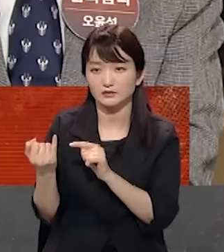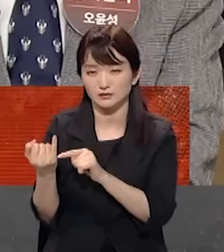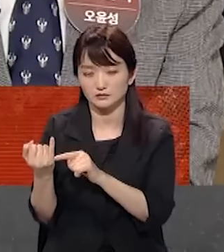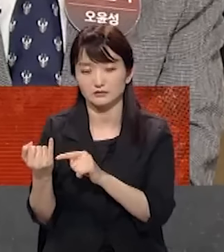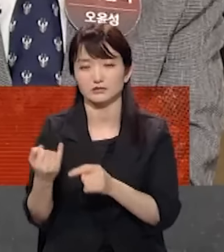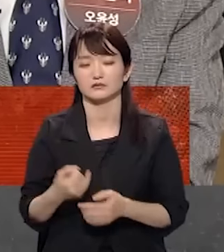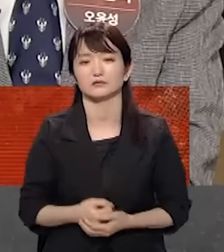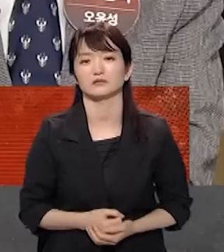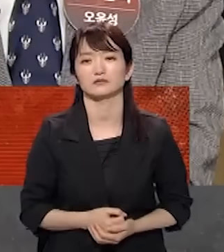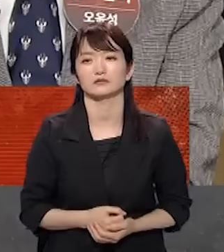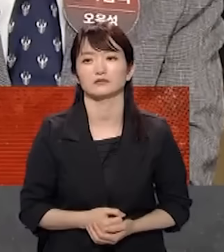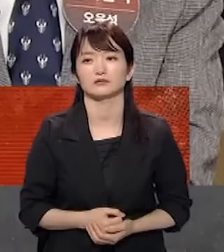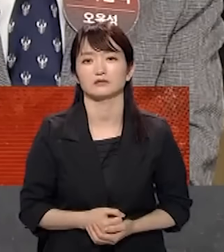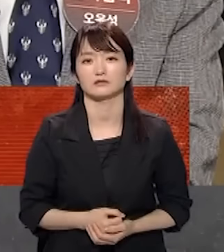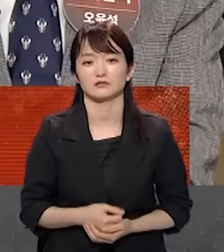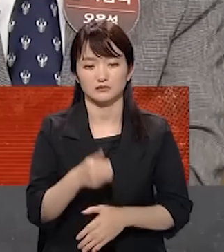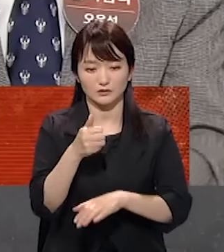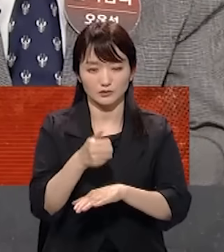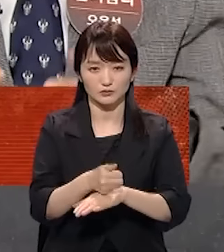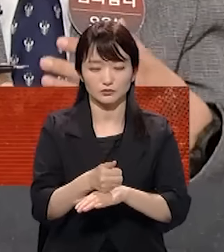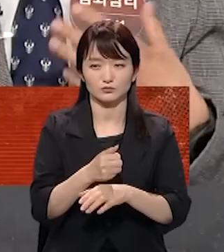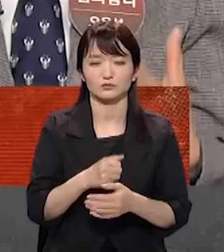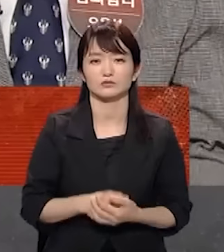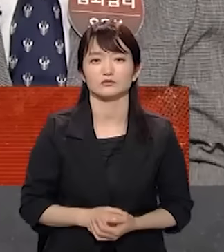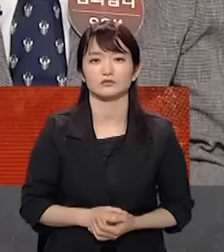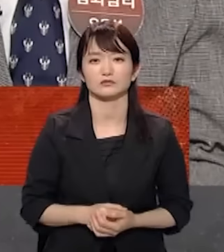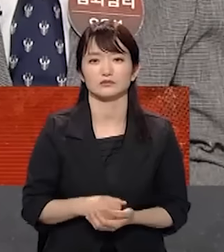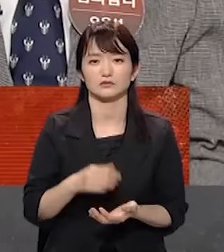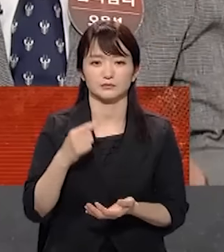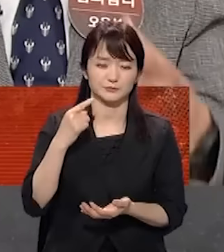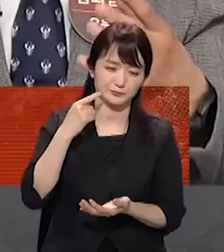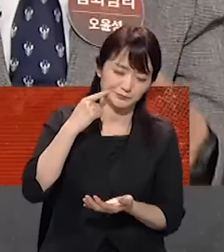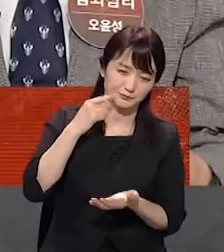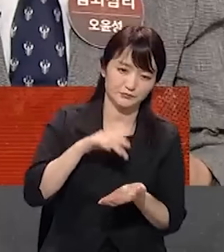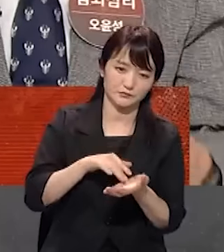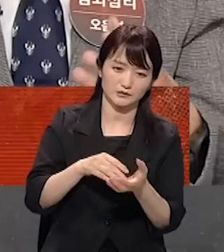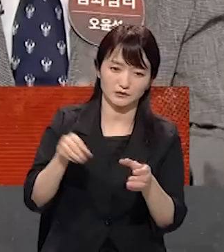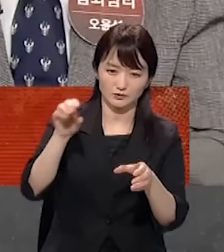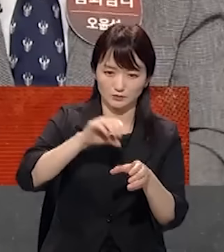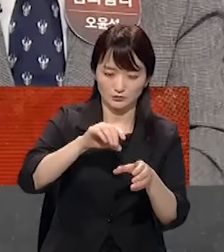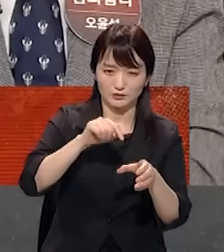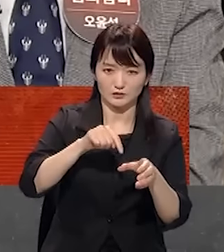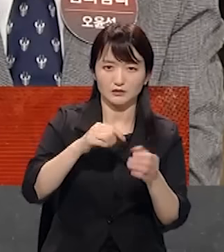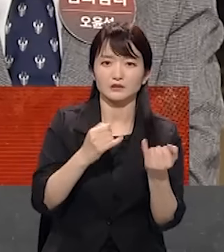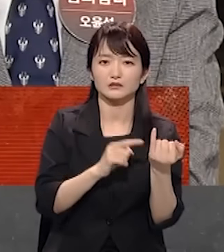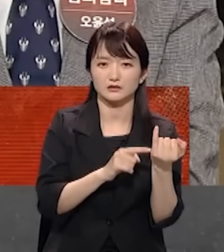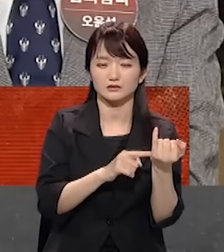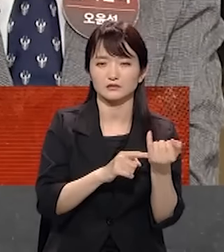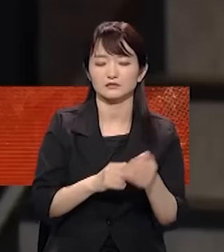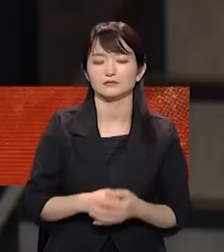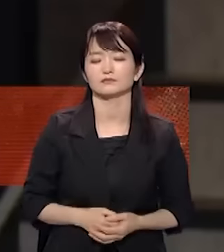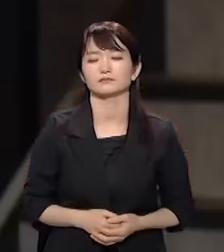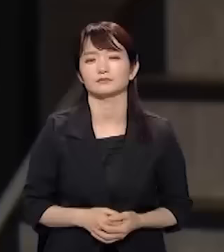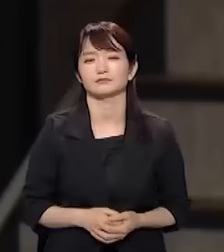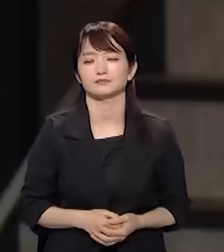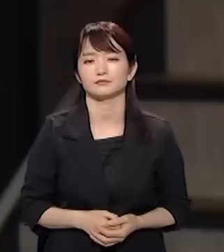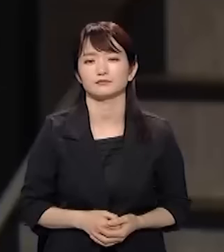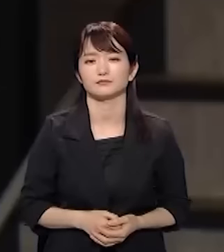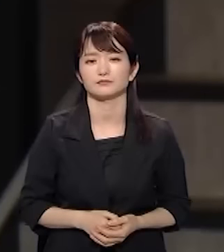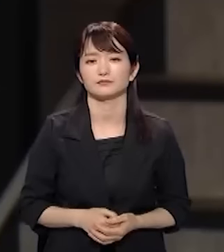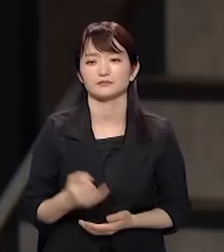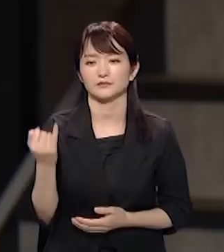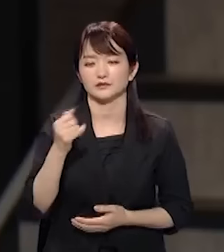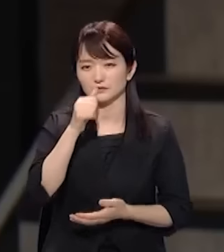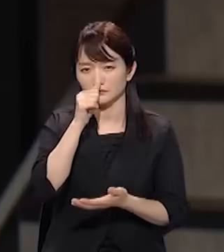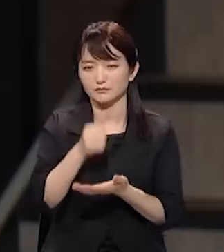그러냐면이 여성 범죄의 특징 이건 제가 얘기하는 것이 아니라이 교과서 또 텍스트에 나와 있는 건데 주로 이제 여성